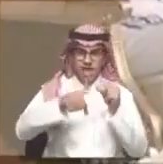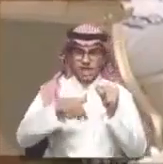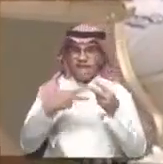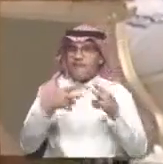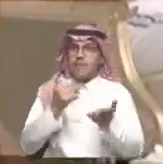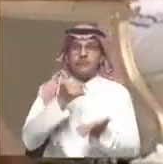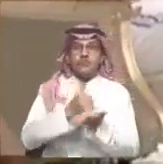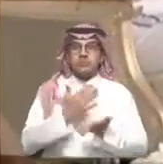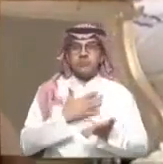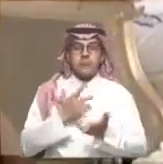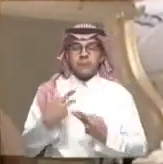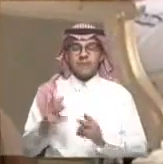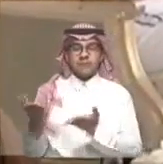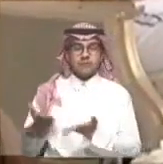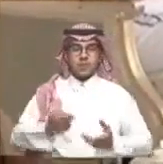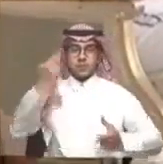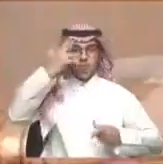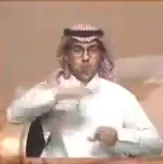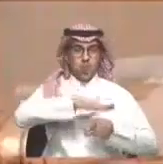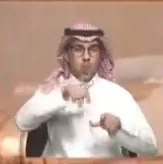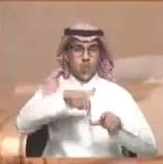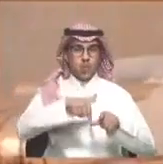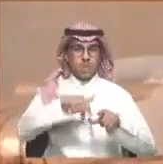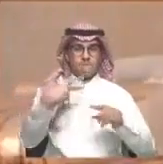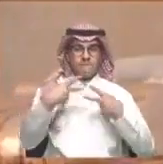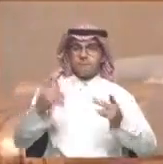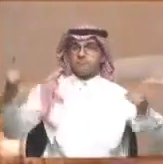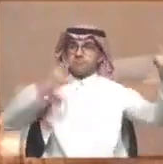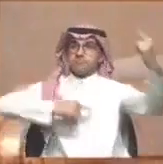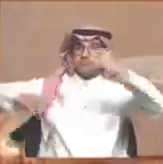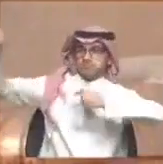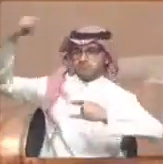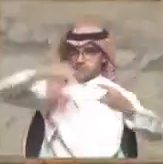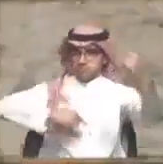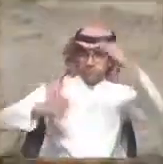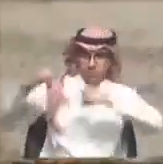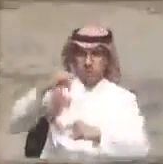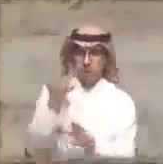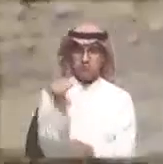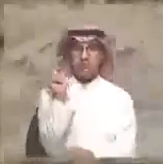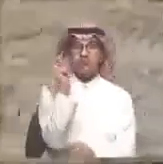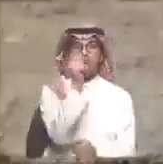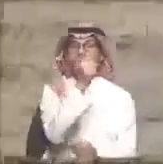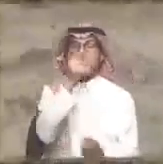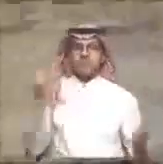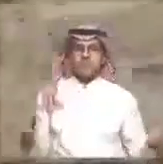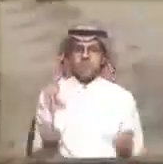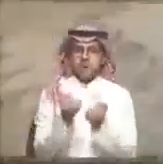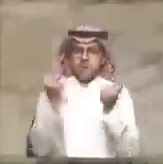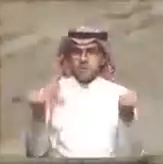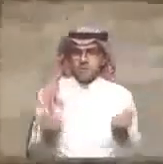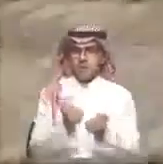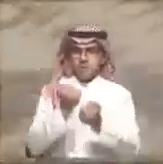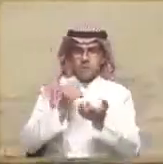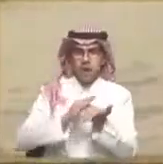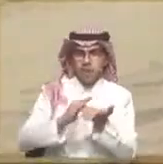المملكة بمشاركة 24 دولة شقيقة وصديقة. وعلى مدى شهر كامل شهدت